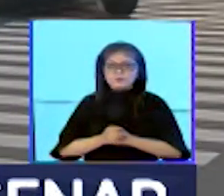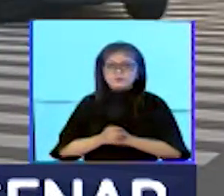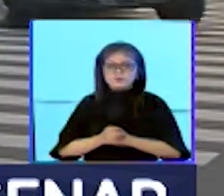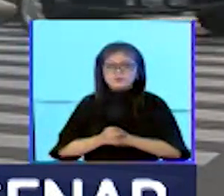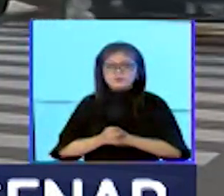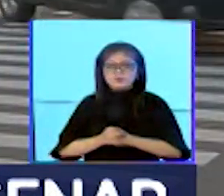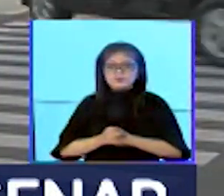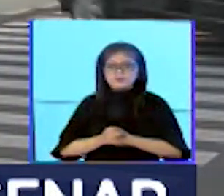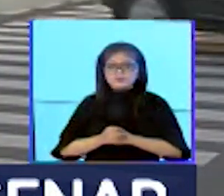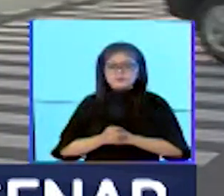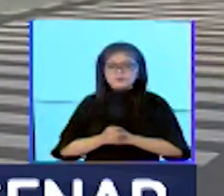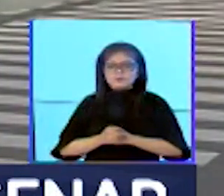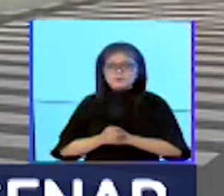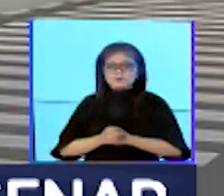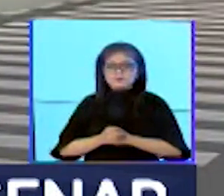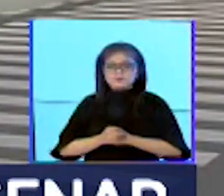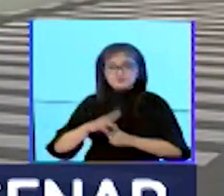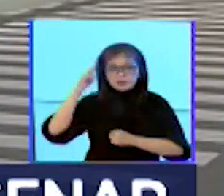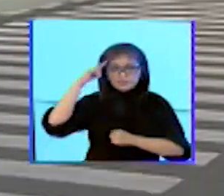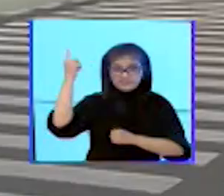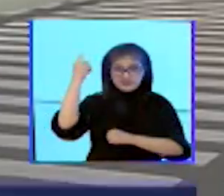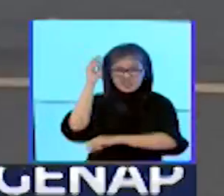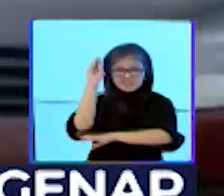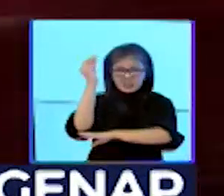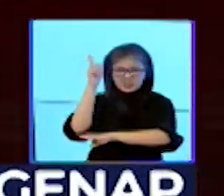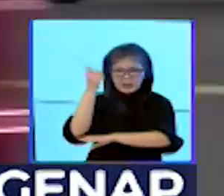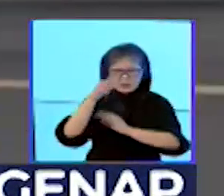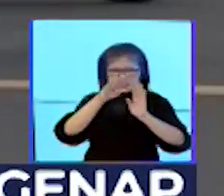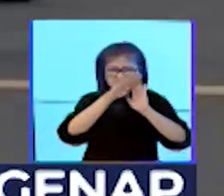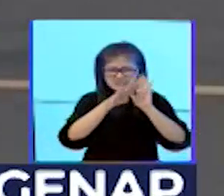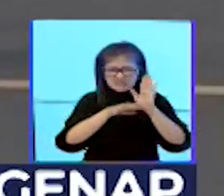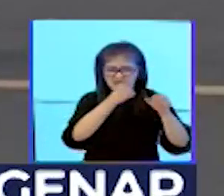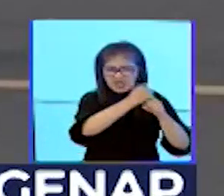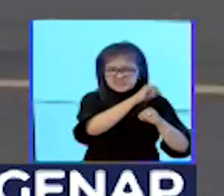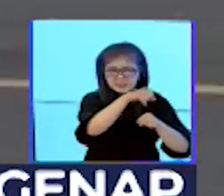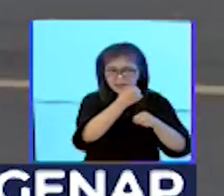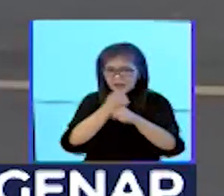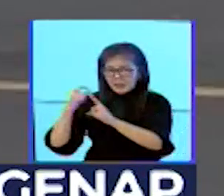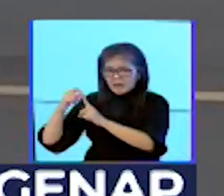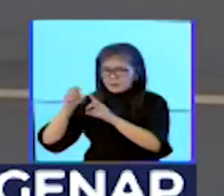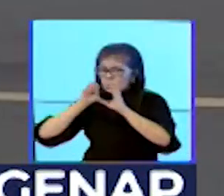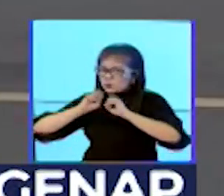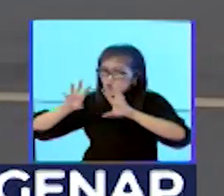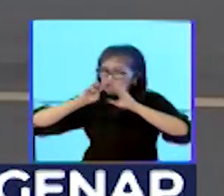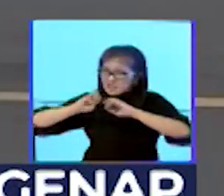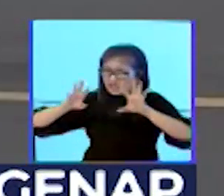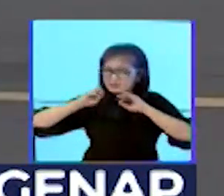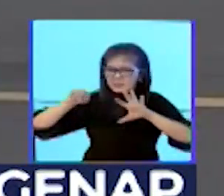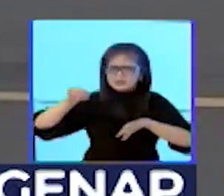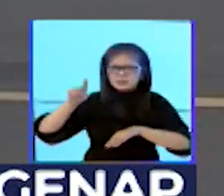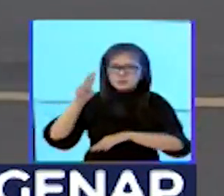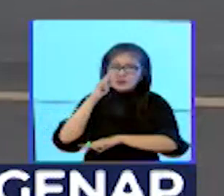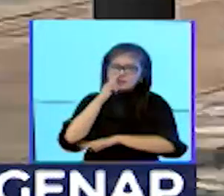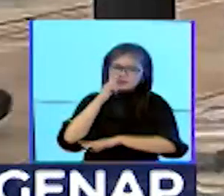Hai Pemprov DKI kembali memberlakukan aturan ganjil-genap dengan melakukan sosialisasi sejak Senin